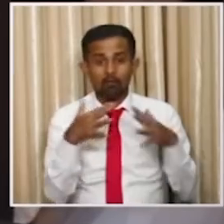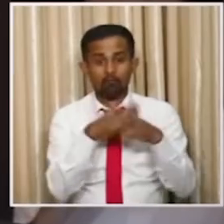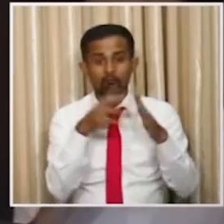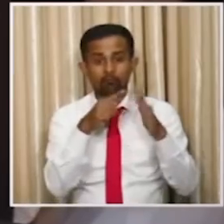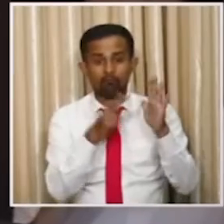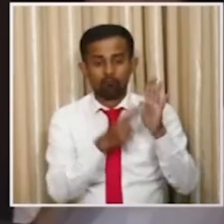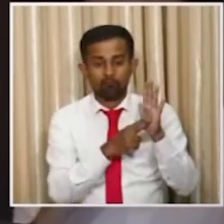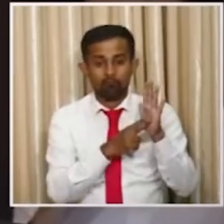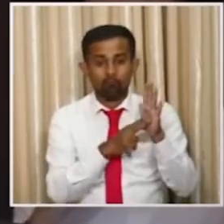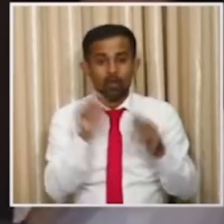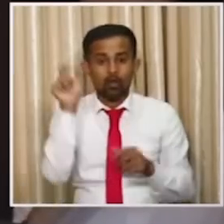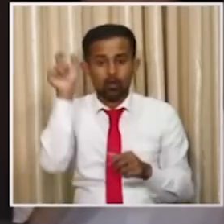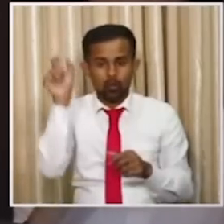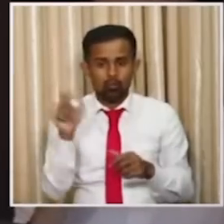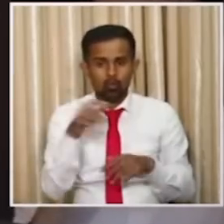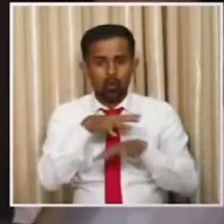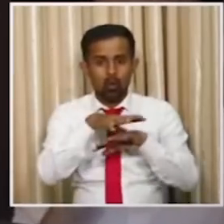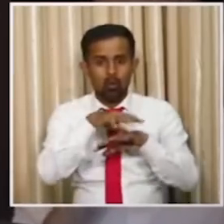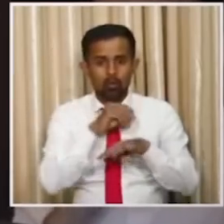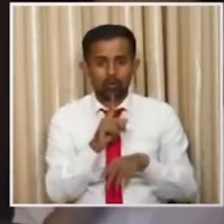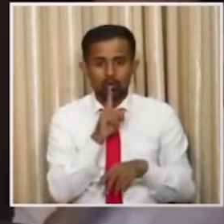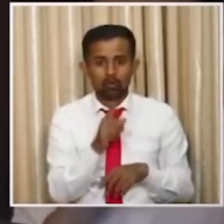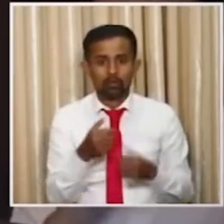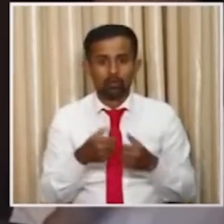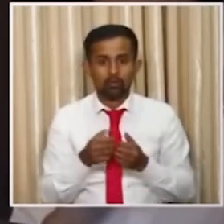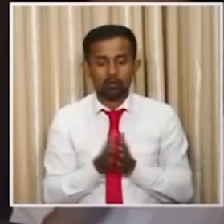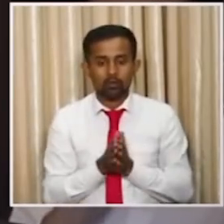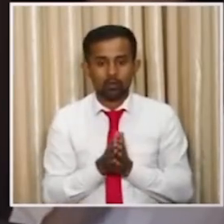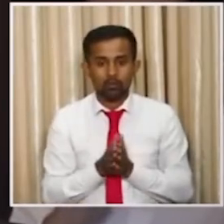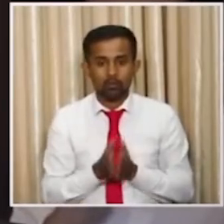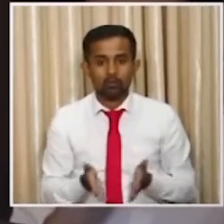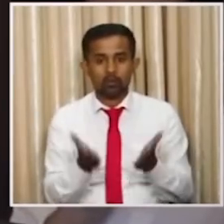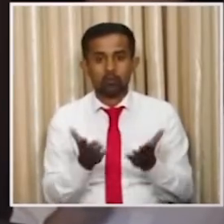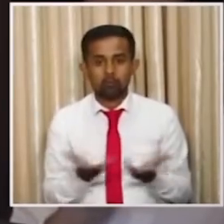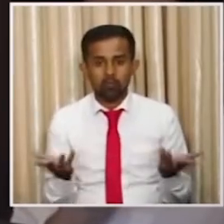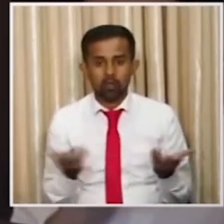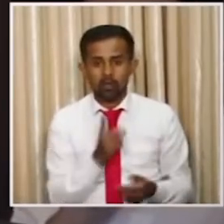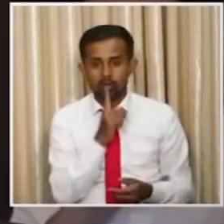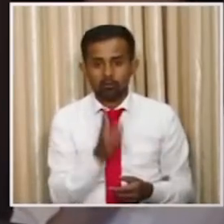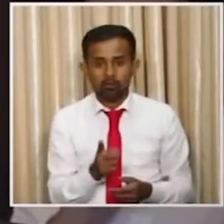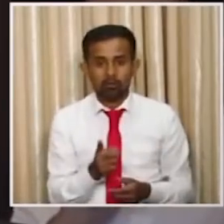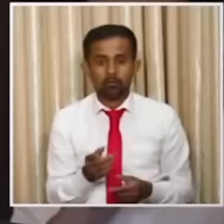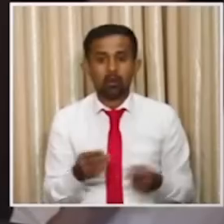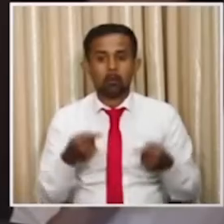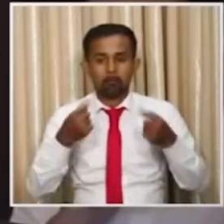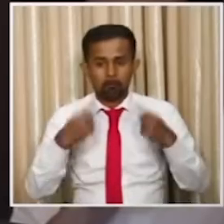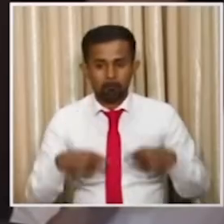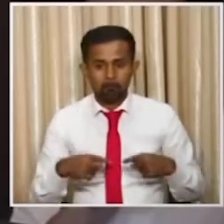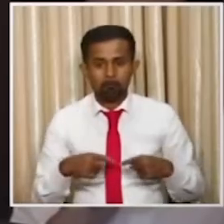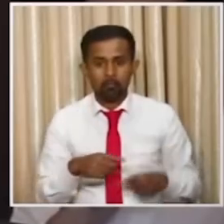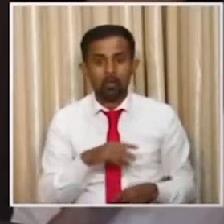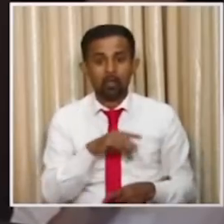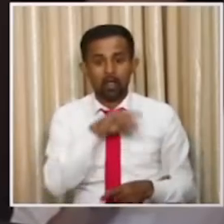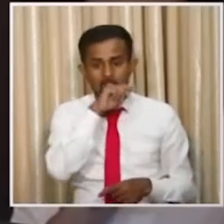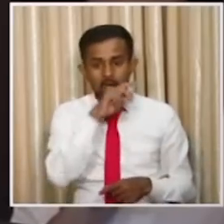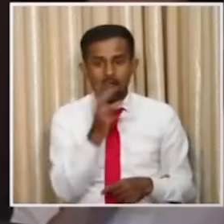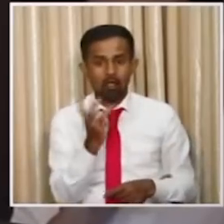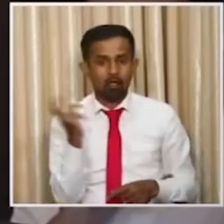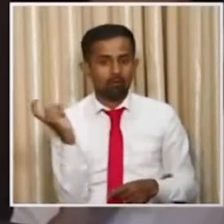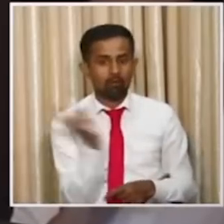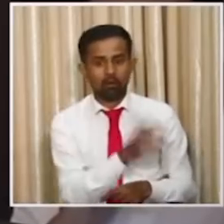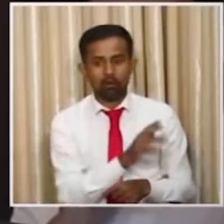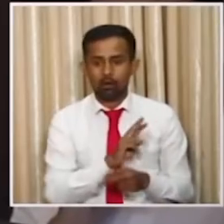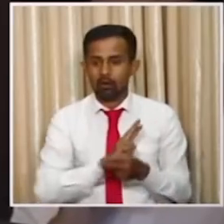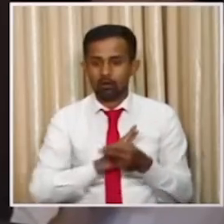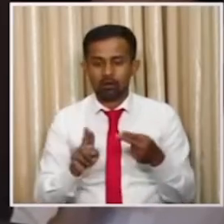தொடர்ந்தும் அவர் கருத்து தெரிவிக்கையில், இந்த பாராளுமன்றத்தில் ஒரு வெளிநாட்டு பிரிவினைவாத கைக்கூலி இருக்கின்றார். அதற்கு ராசமாணிக்கம் என்று